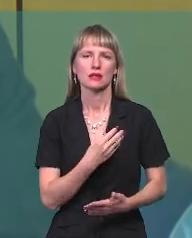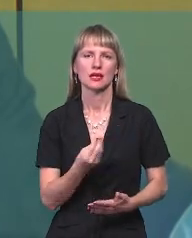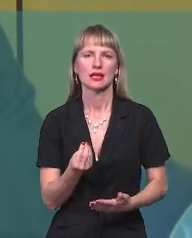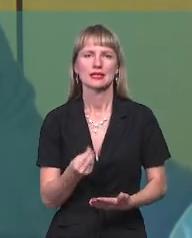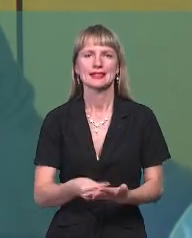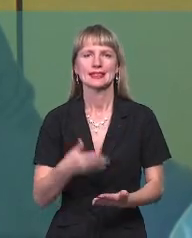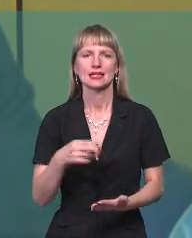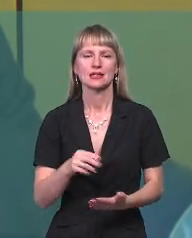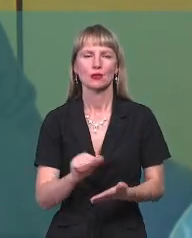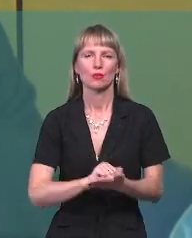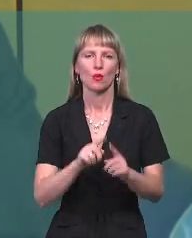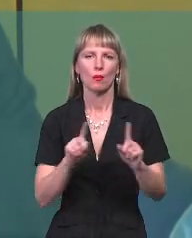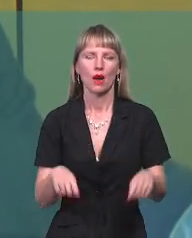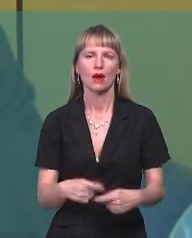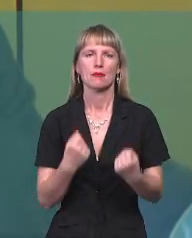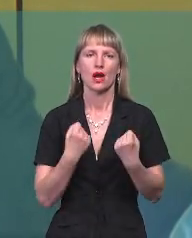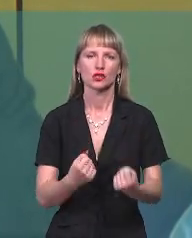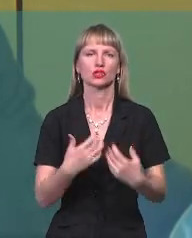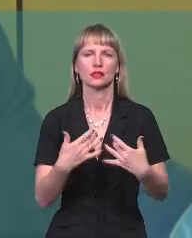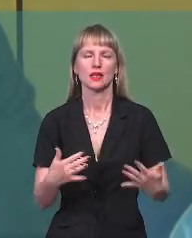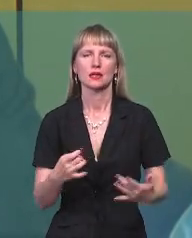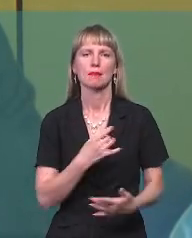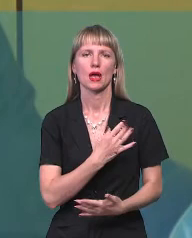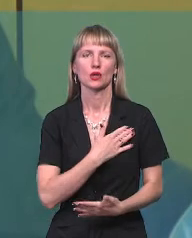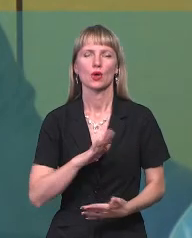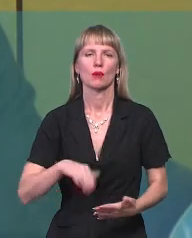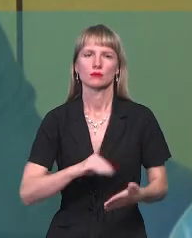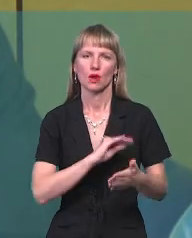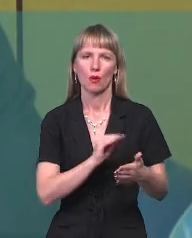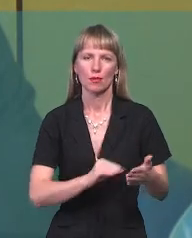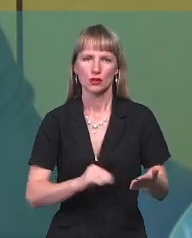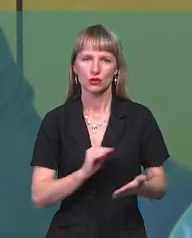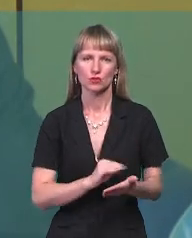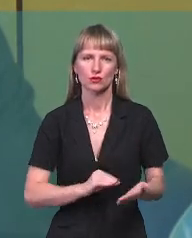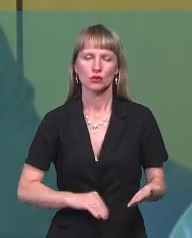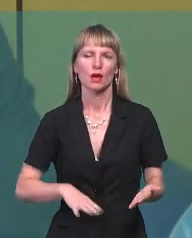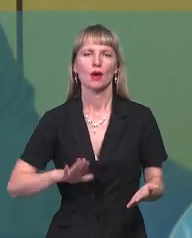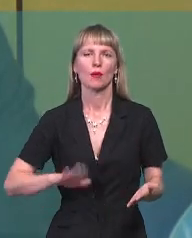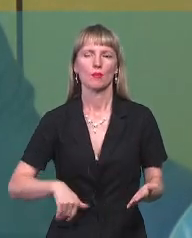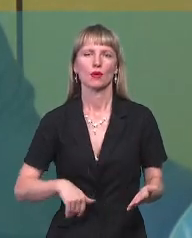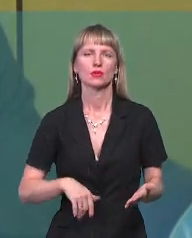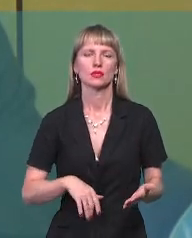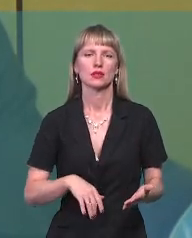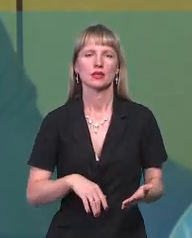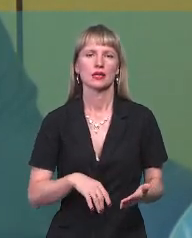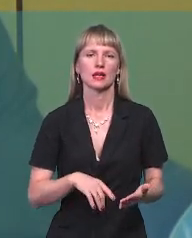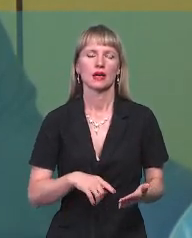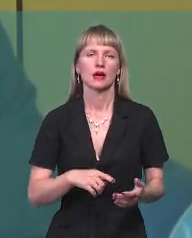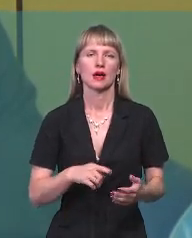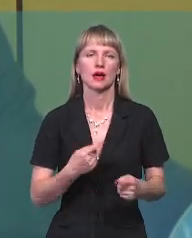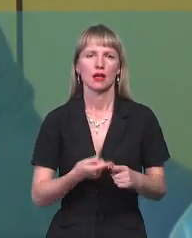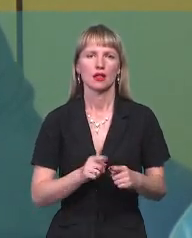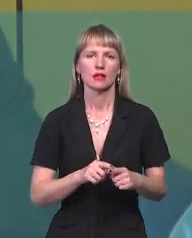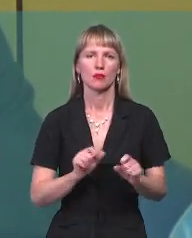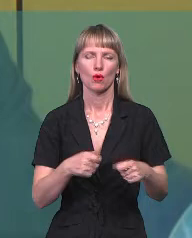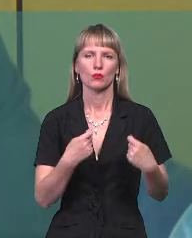папери, автотранспортні засоби та інше майно. Після цього вживаються заходи щодо звернення стягнення на нерухомість.